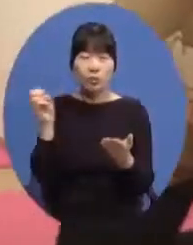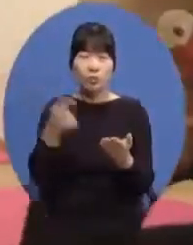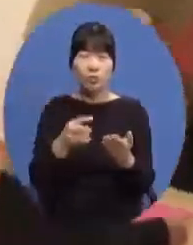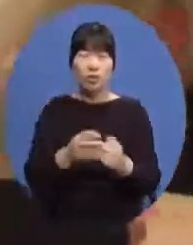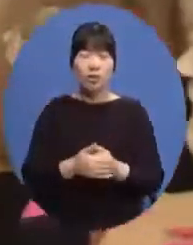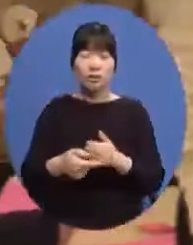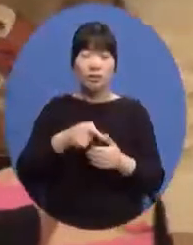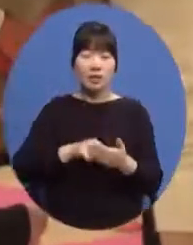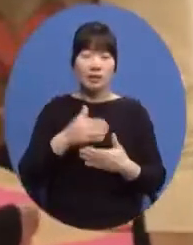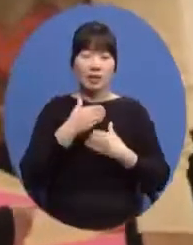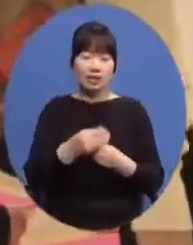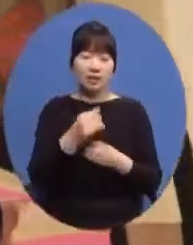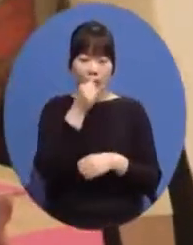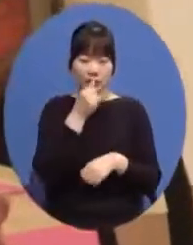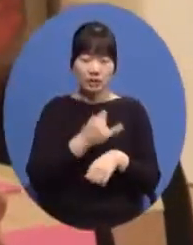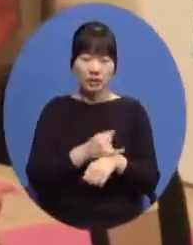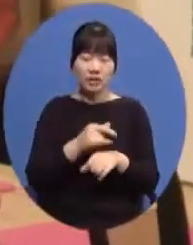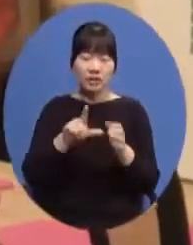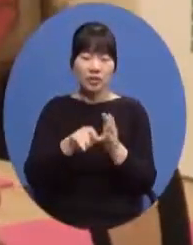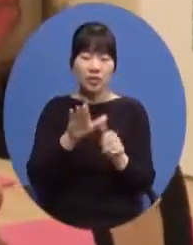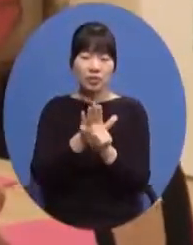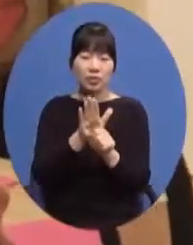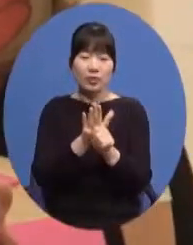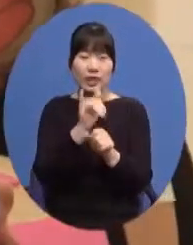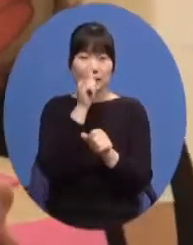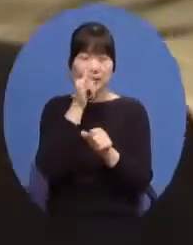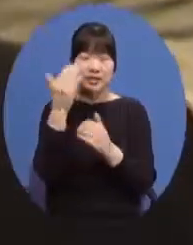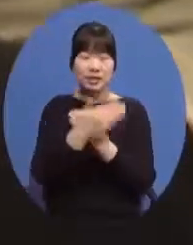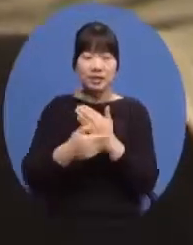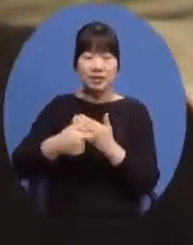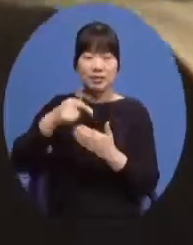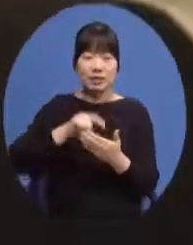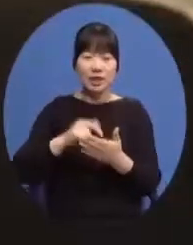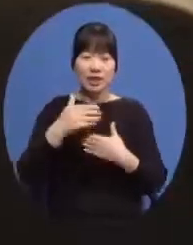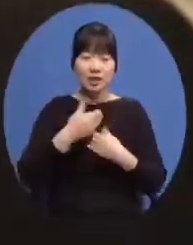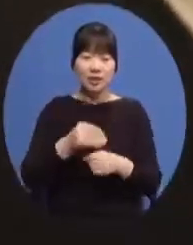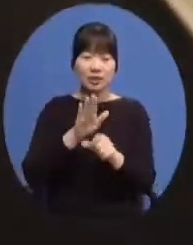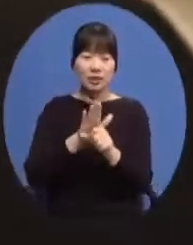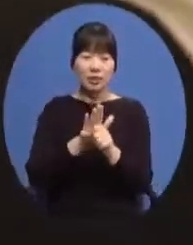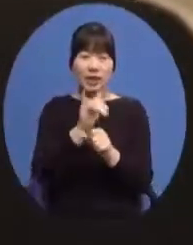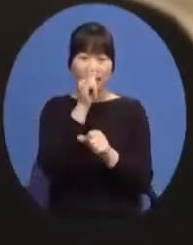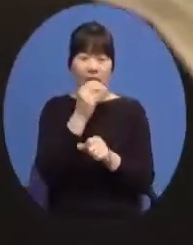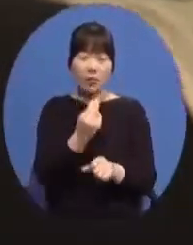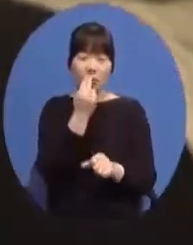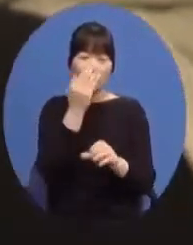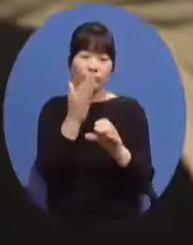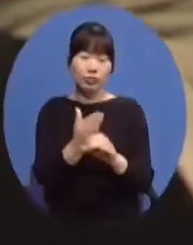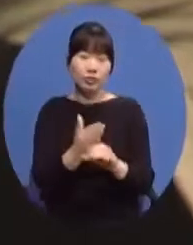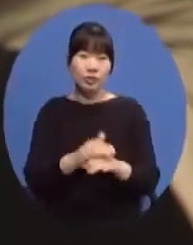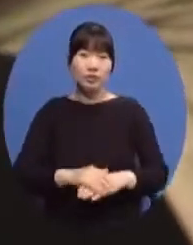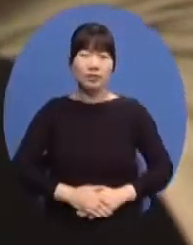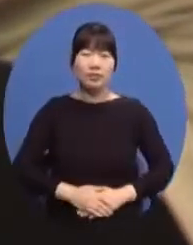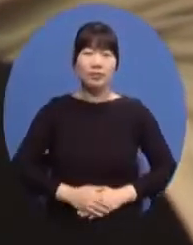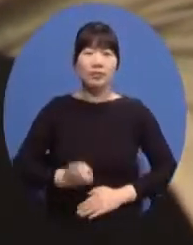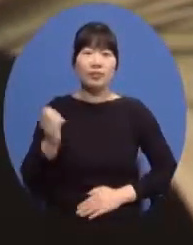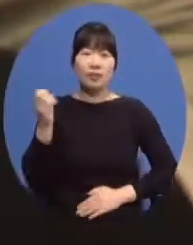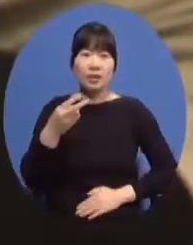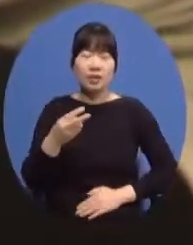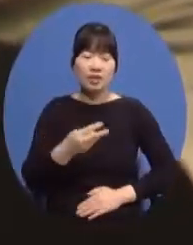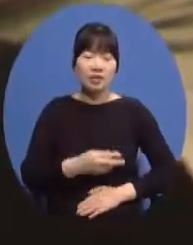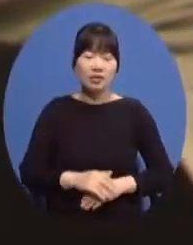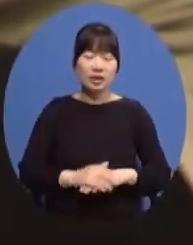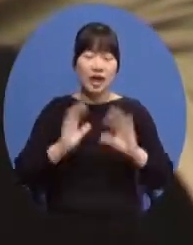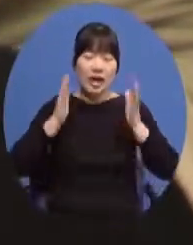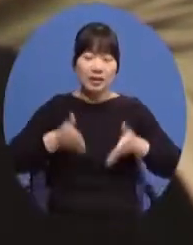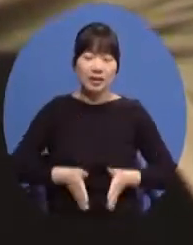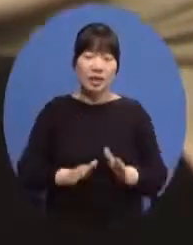또 마음을 안정시키는데 도움을 되는 심신 안정을 도와주는 호흡을 위주로 하고 또